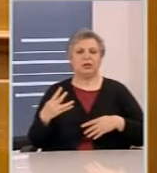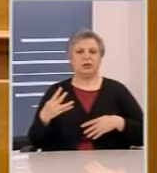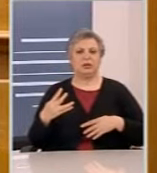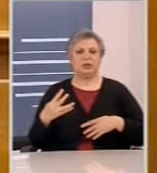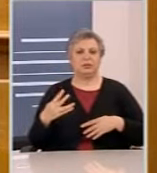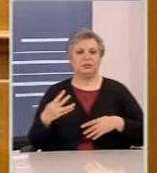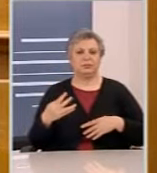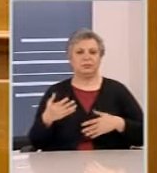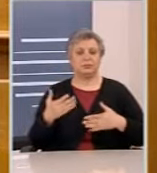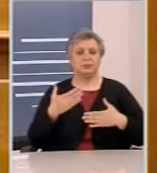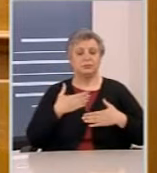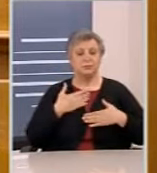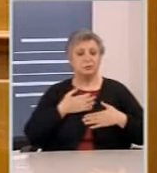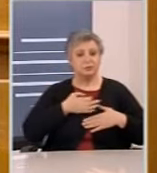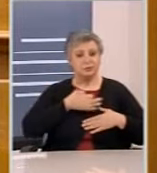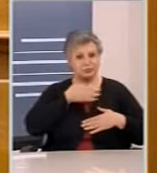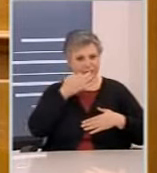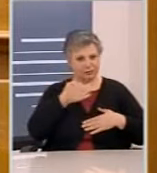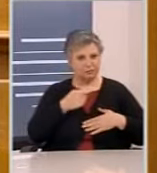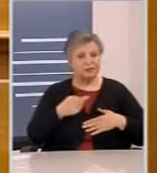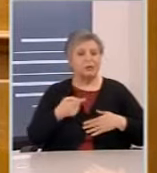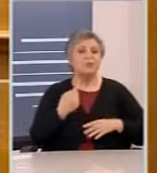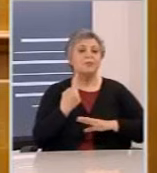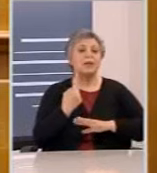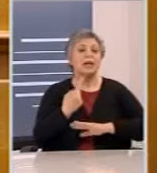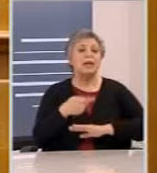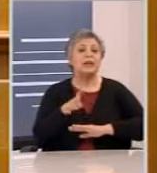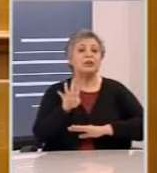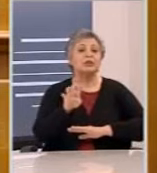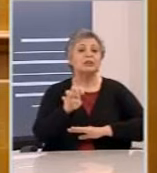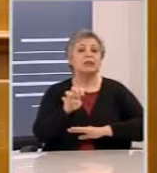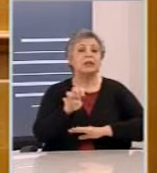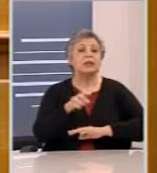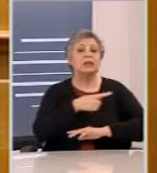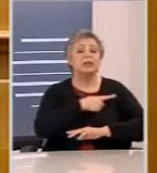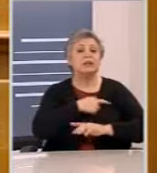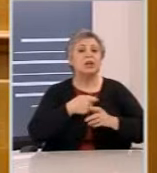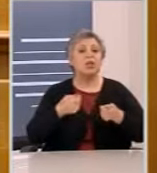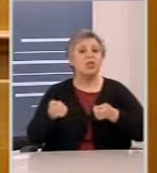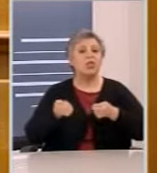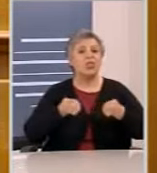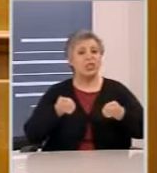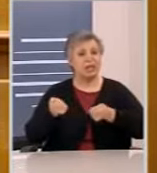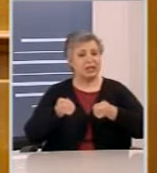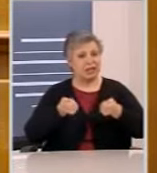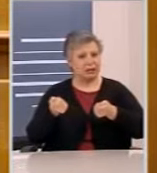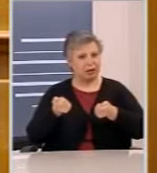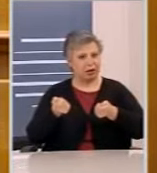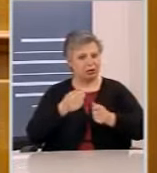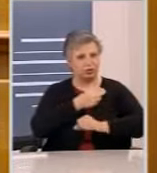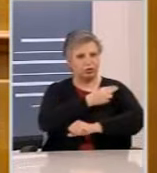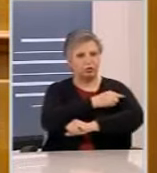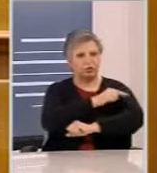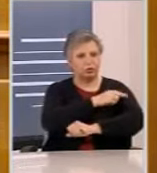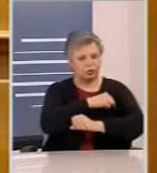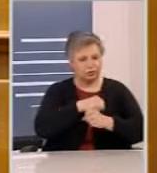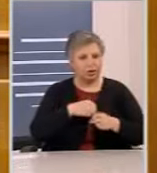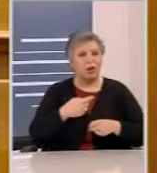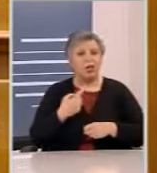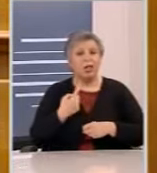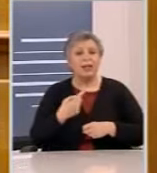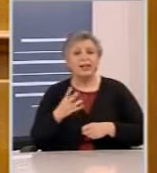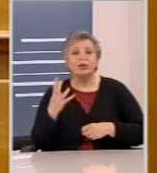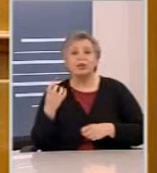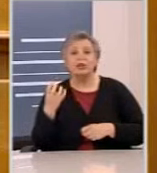Λοιπόν, στους 140 διοικητές που τους γκουγκλάρατε όλους, βρήκατε 25